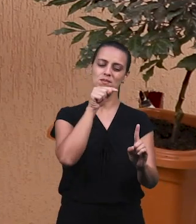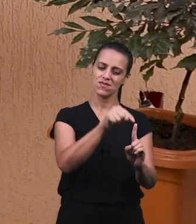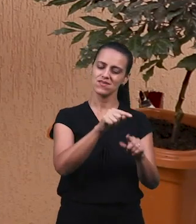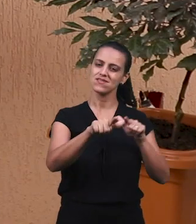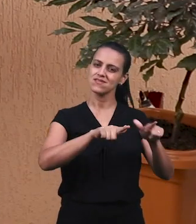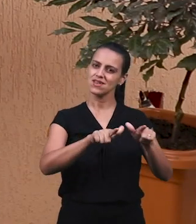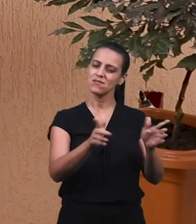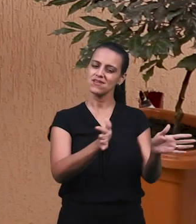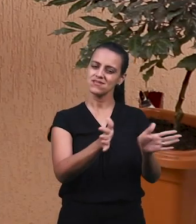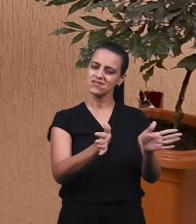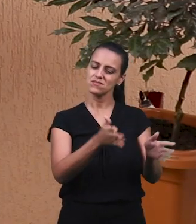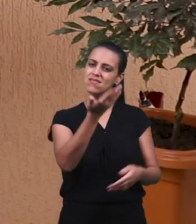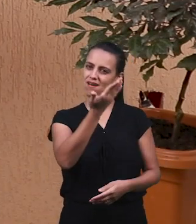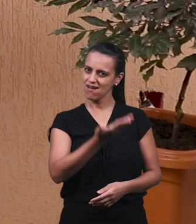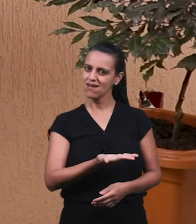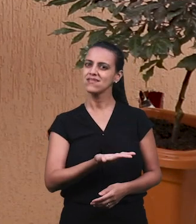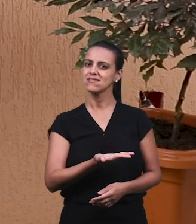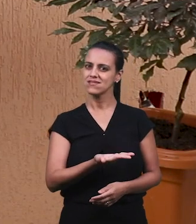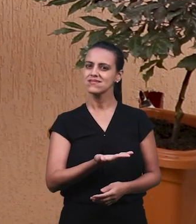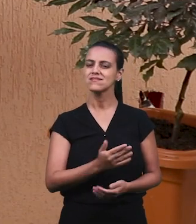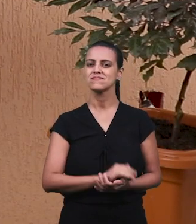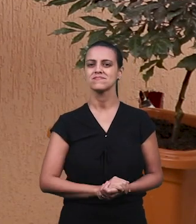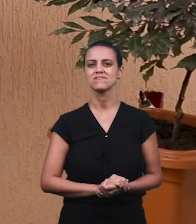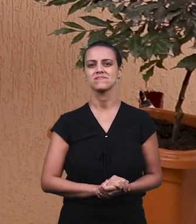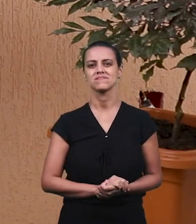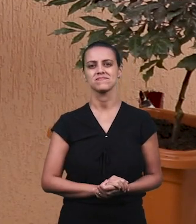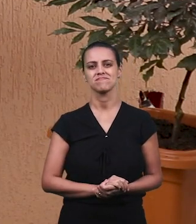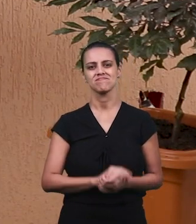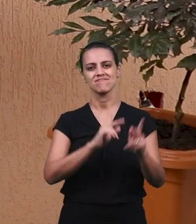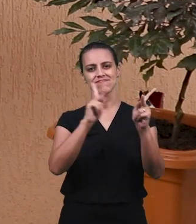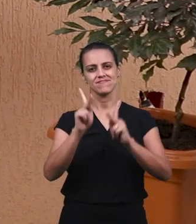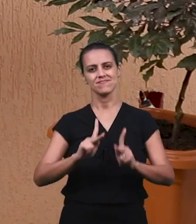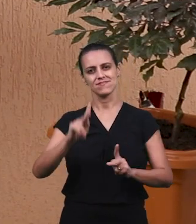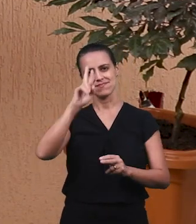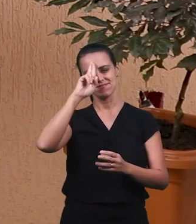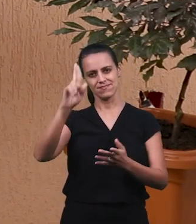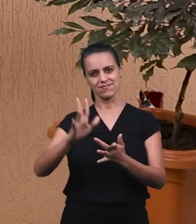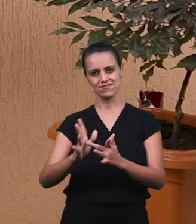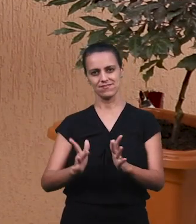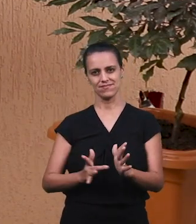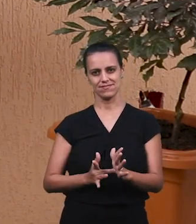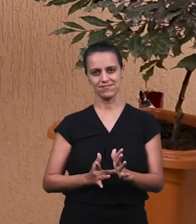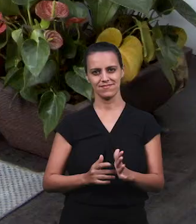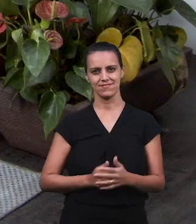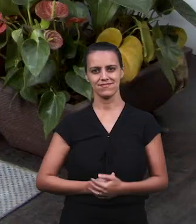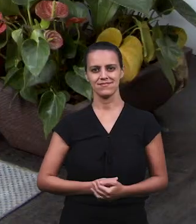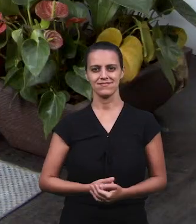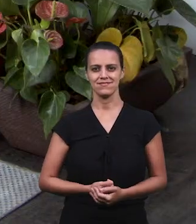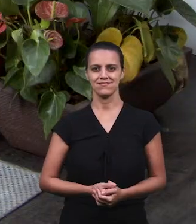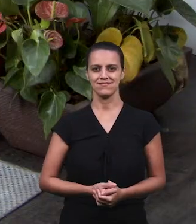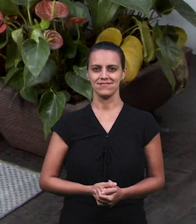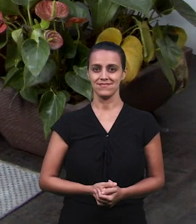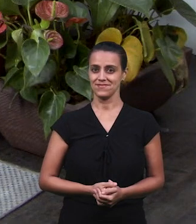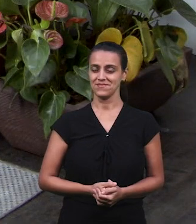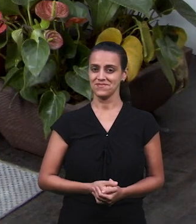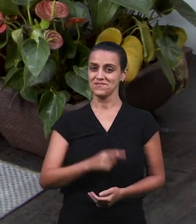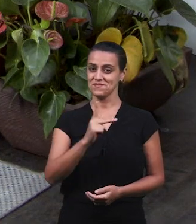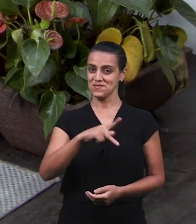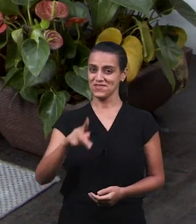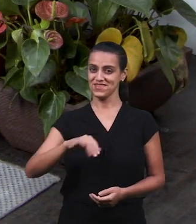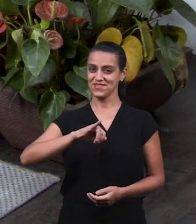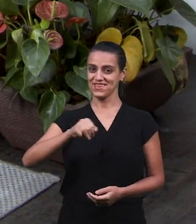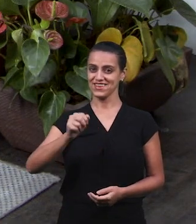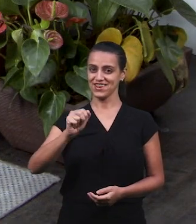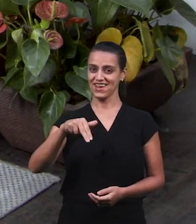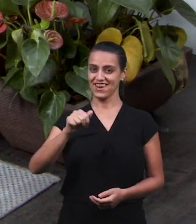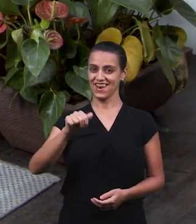du travail d'accessibilité de l'Église chrétienne Maranatha, la paix du Seigneur Jésus. La professeure